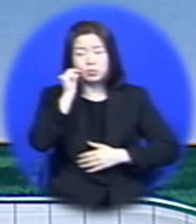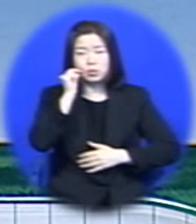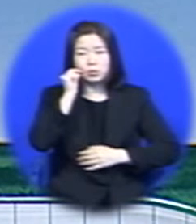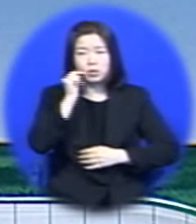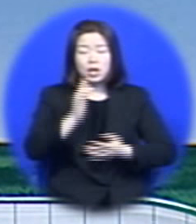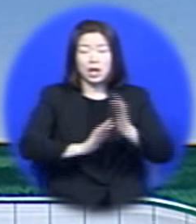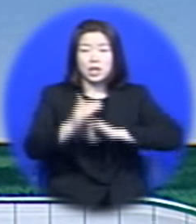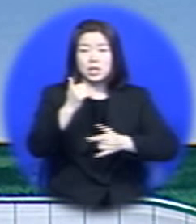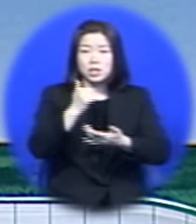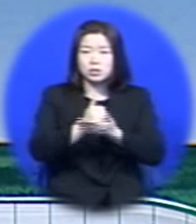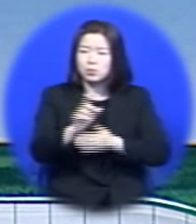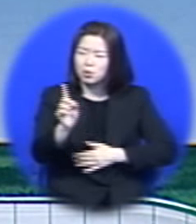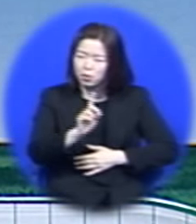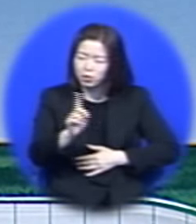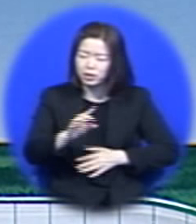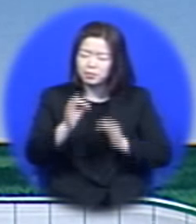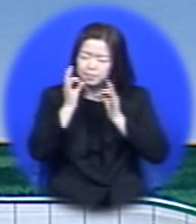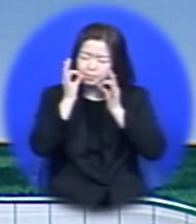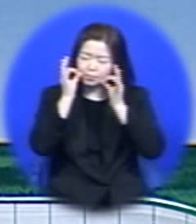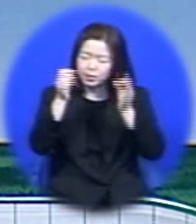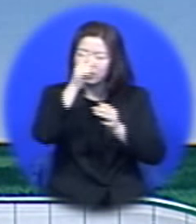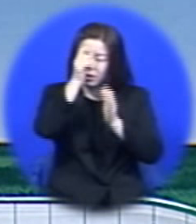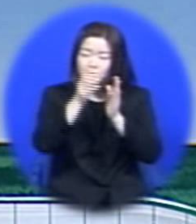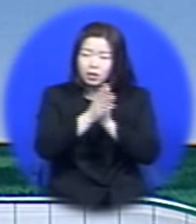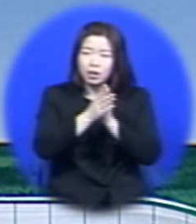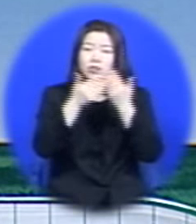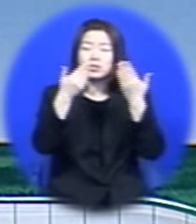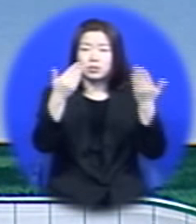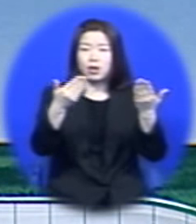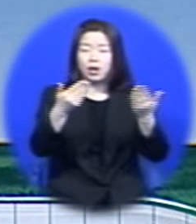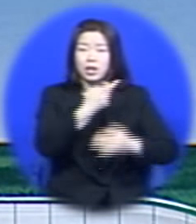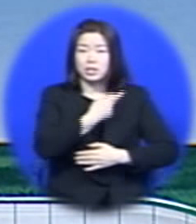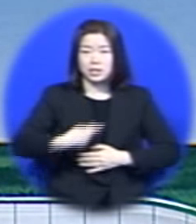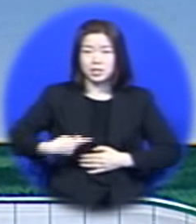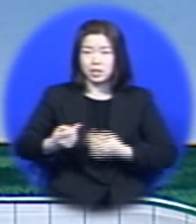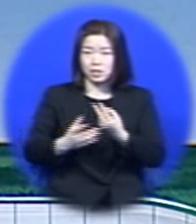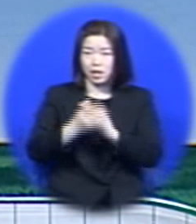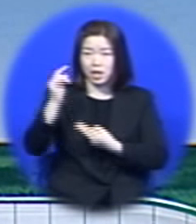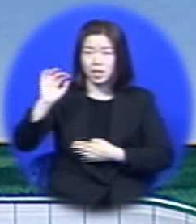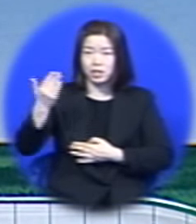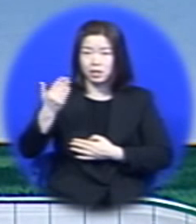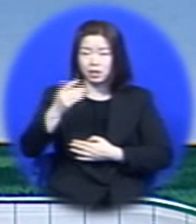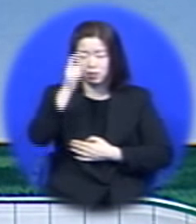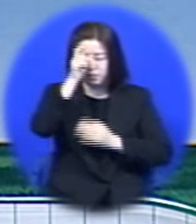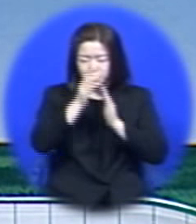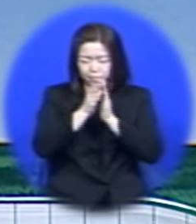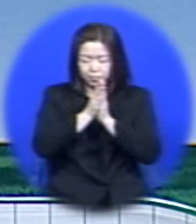간절히 제자들이 하나가 되기를 그렇게 간절히 하나님께 기도했을까요?